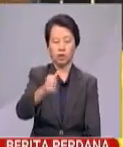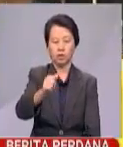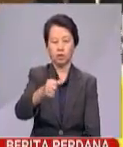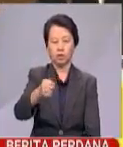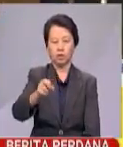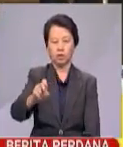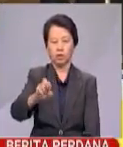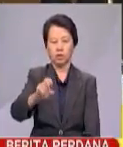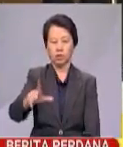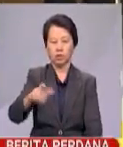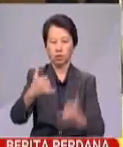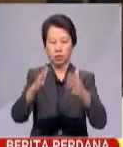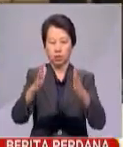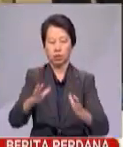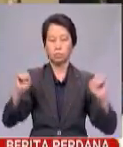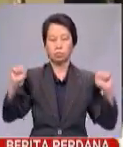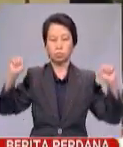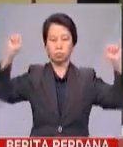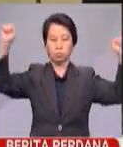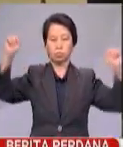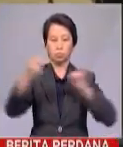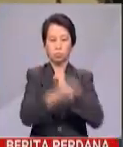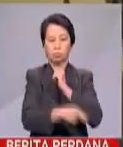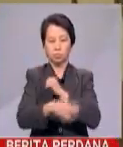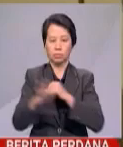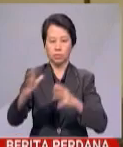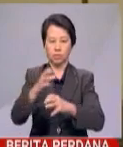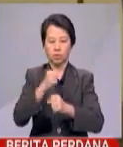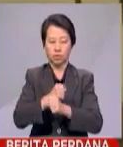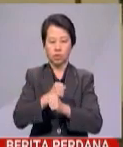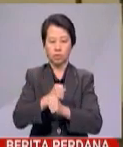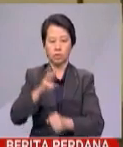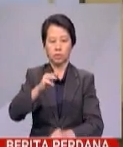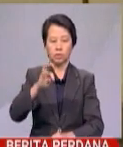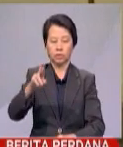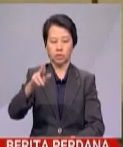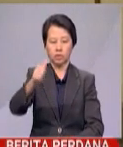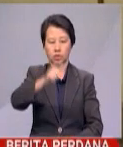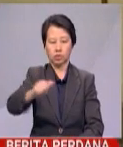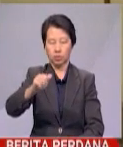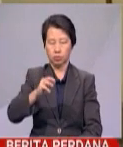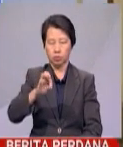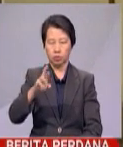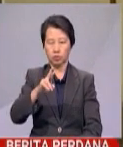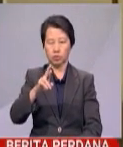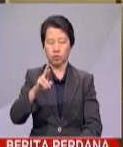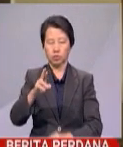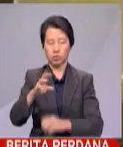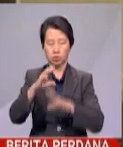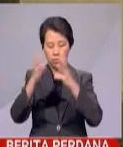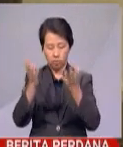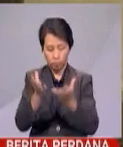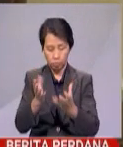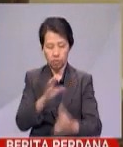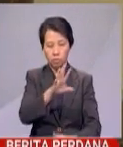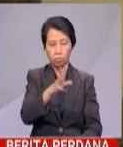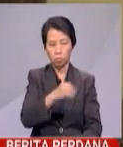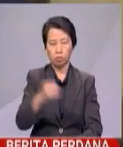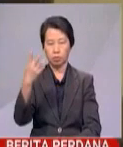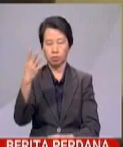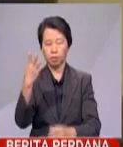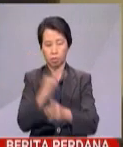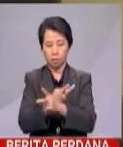Mahin, atlet Bina Badan Negara. Beliau berjaya meraih gelaran Mr. Asia dan Mr. Universe masing-masing 5 dan 4